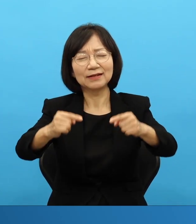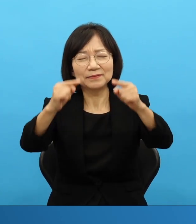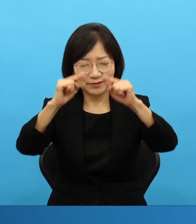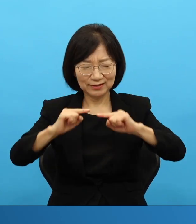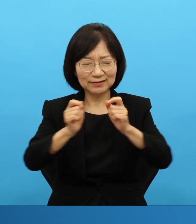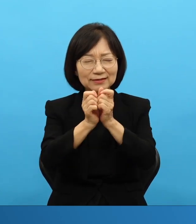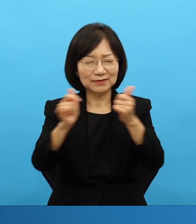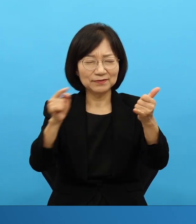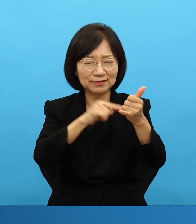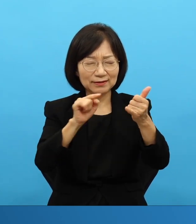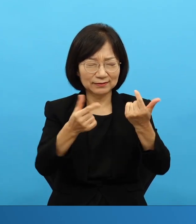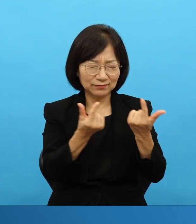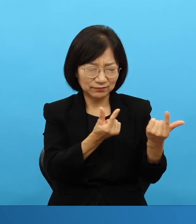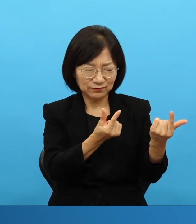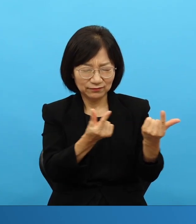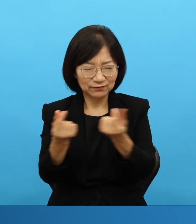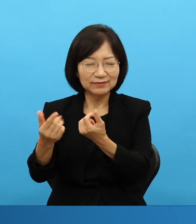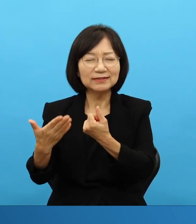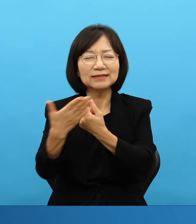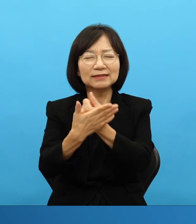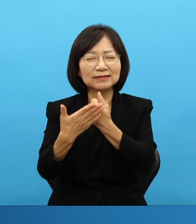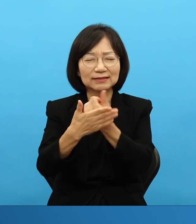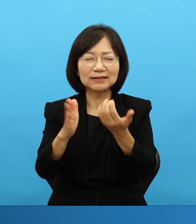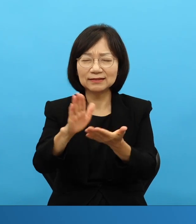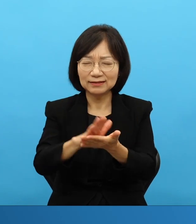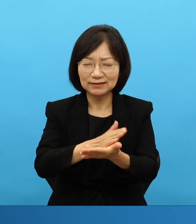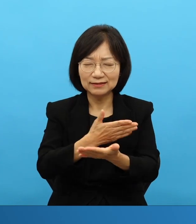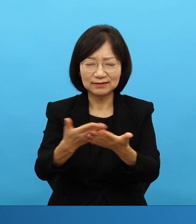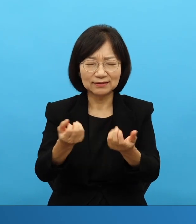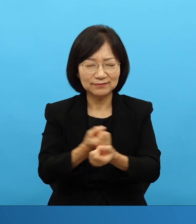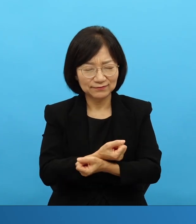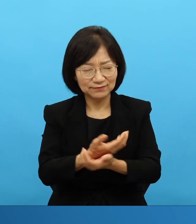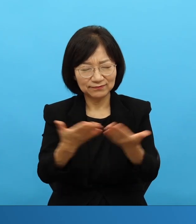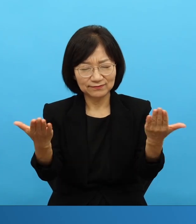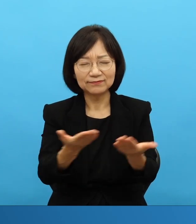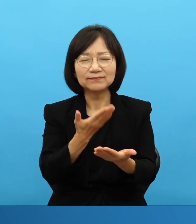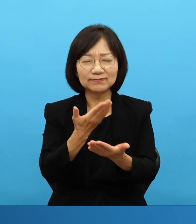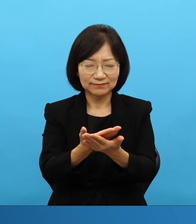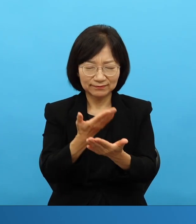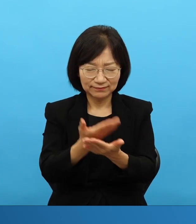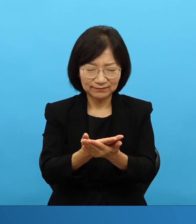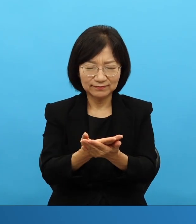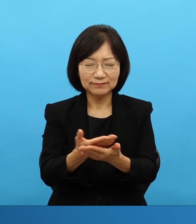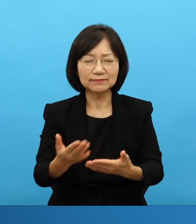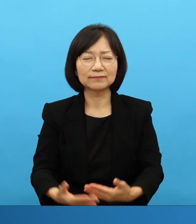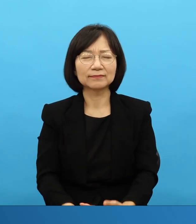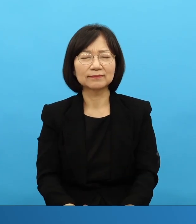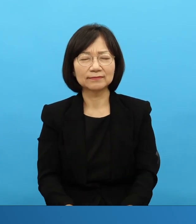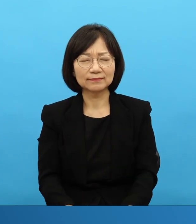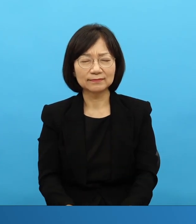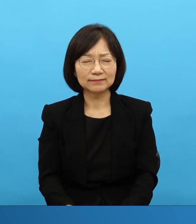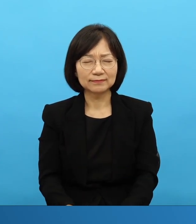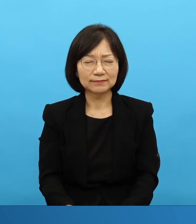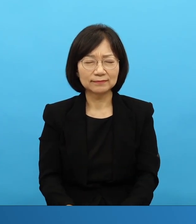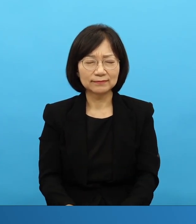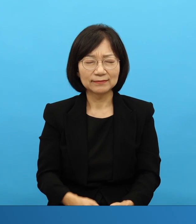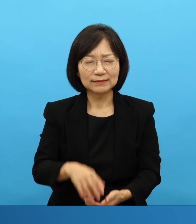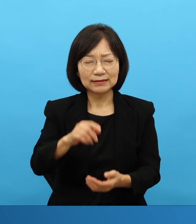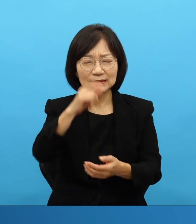보좌의 축복을 누리게 하여 주시옵소서. Help us to enjoy the blessing of the throne that you have promised to us. 삼시대의